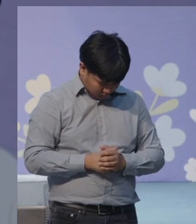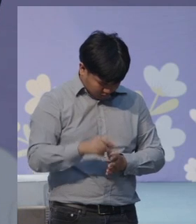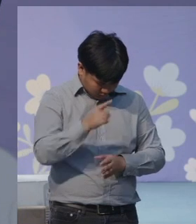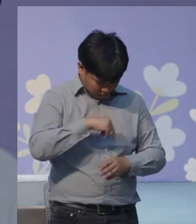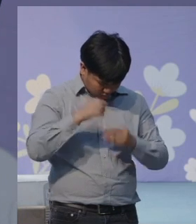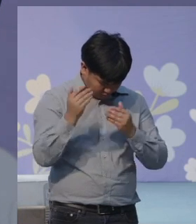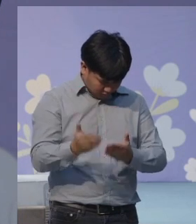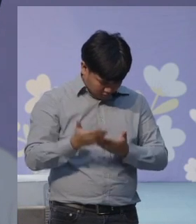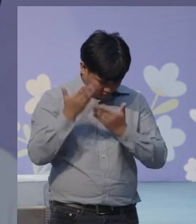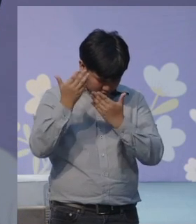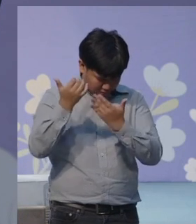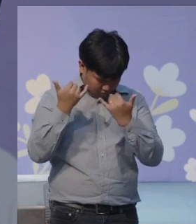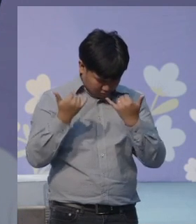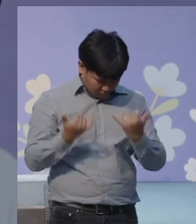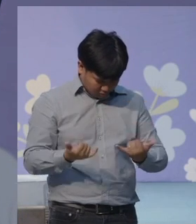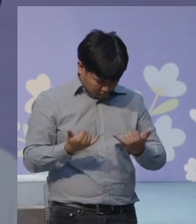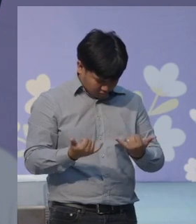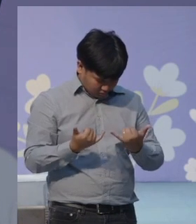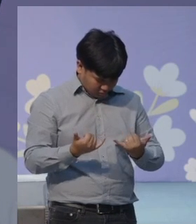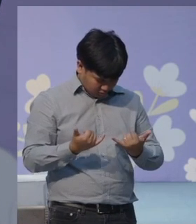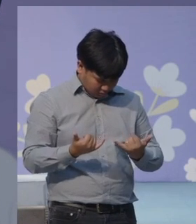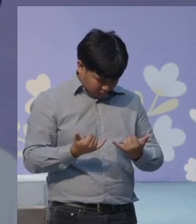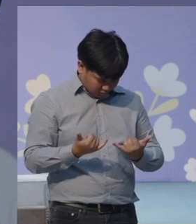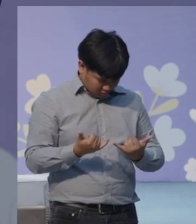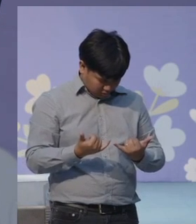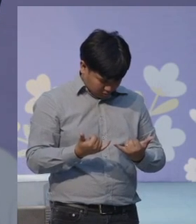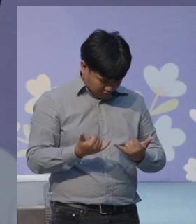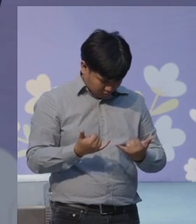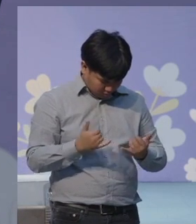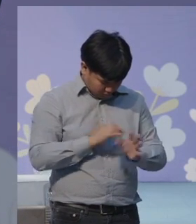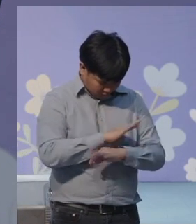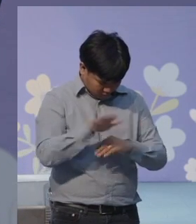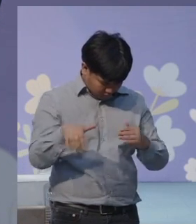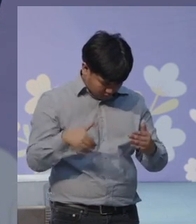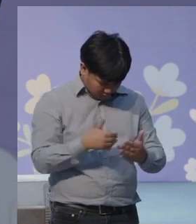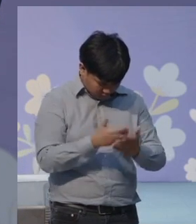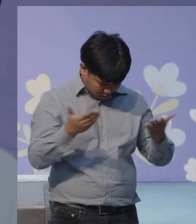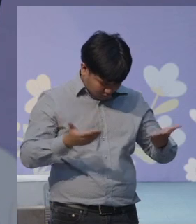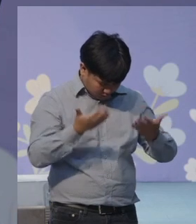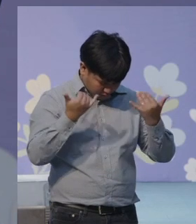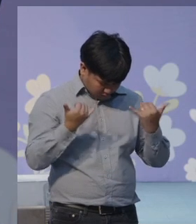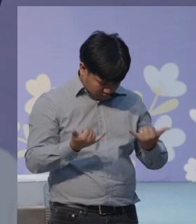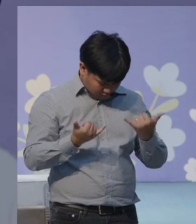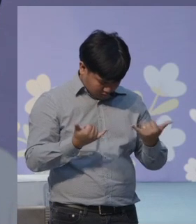Tinataas namin sila lahat sa inyo. At lahat na rin ng mga nandito.